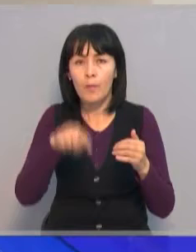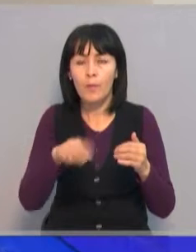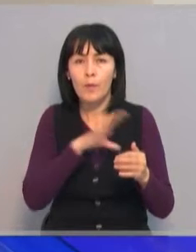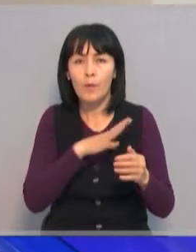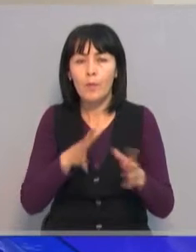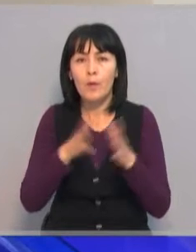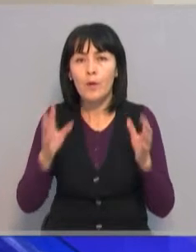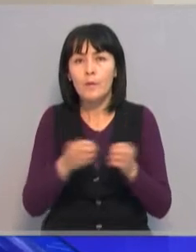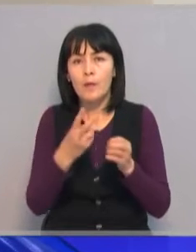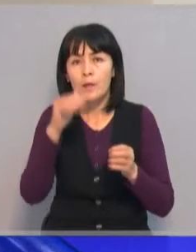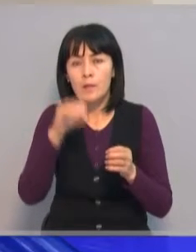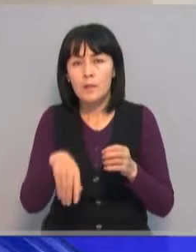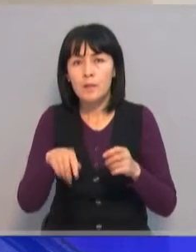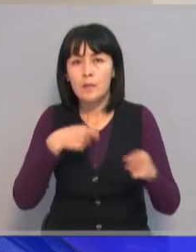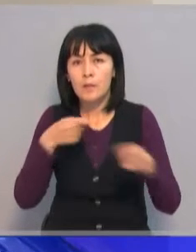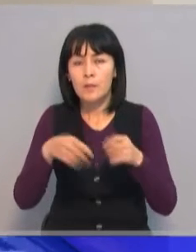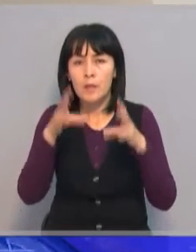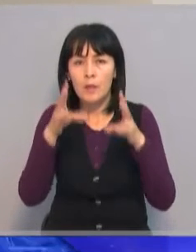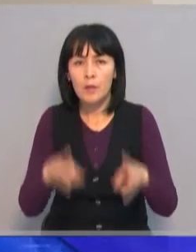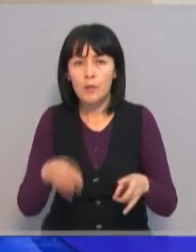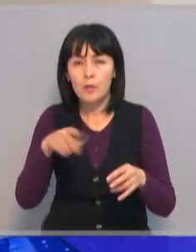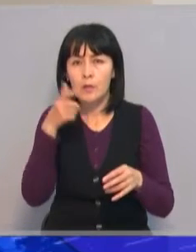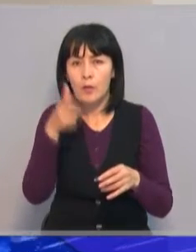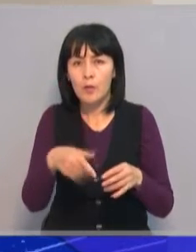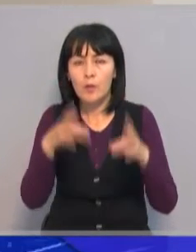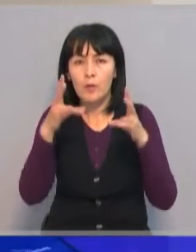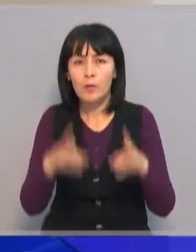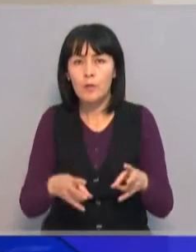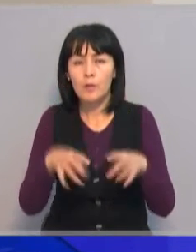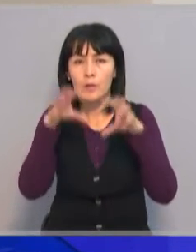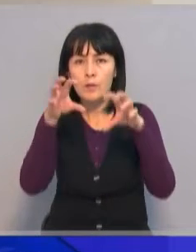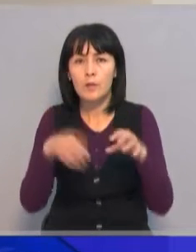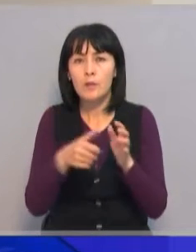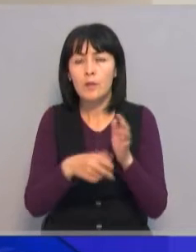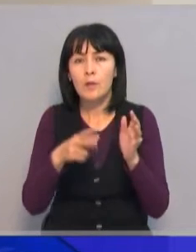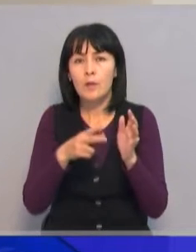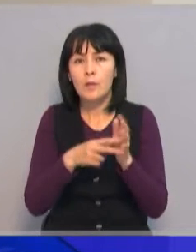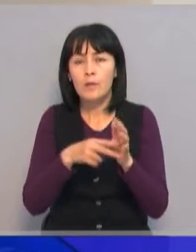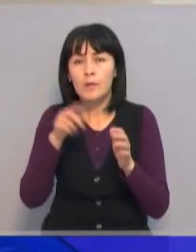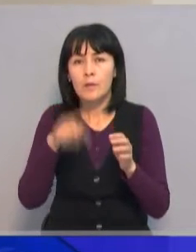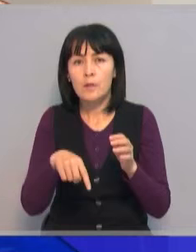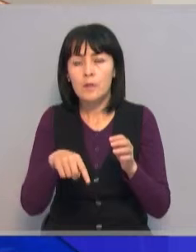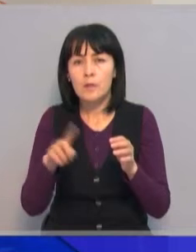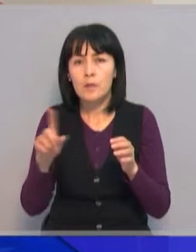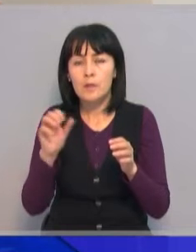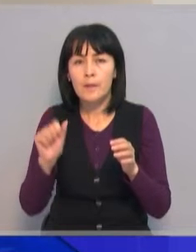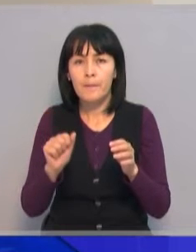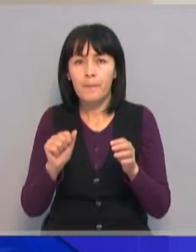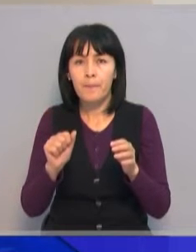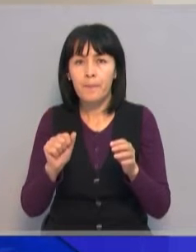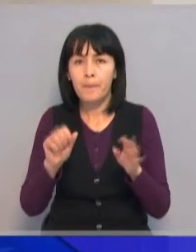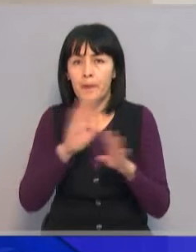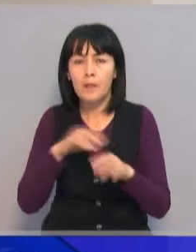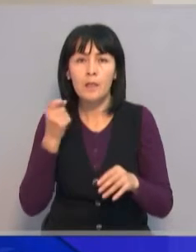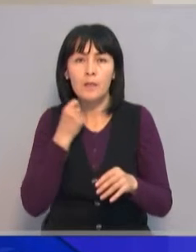выявлено более 12 тысяч административных правонарушений. Из них грубые нарушения по статье 608 КОАП РК, то есть за